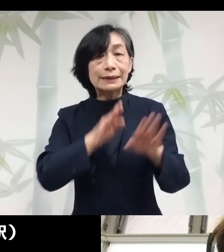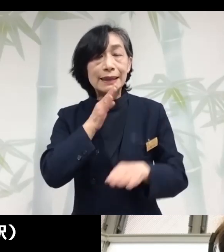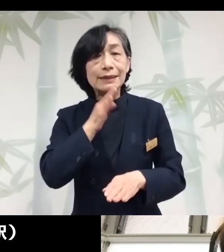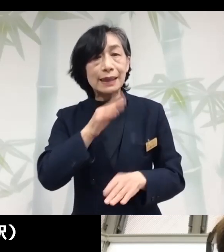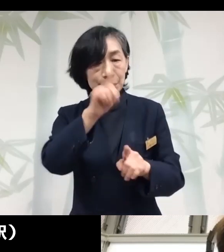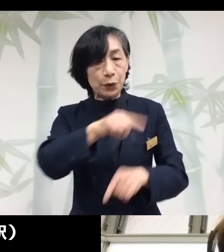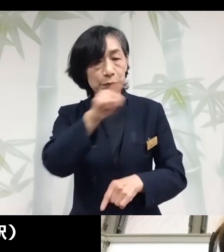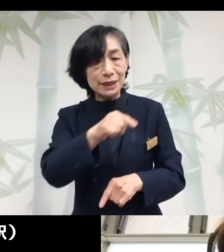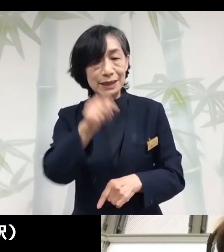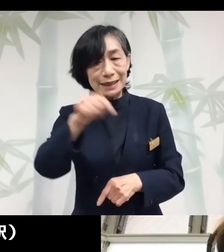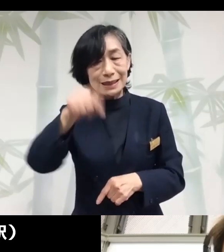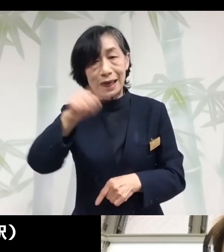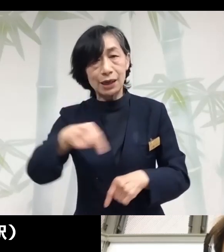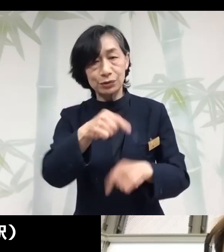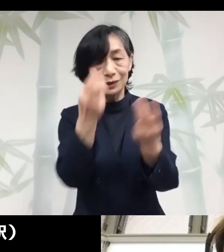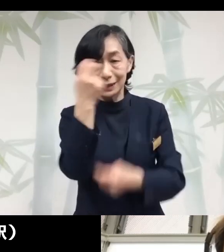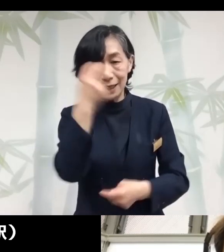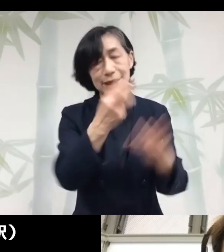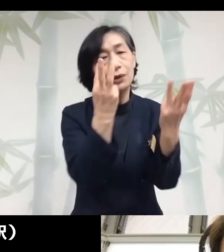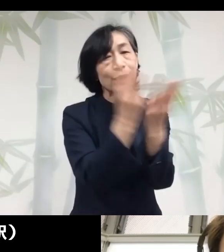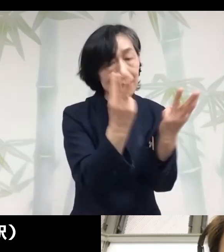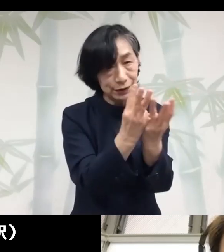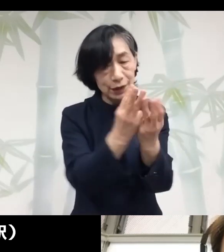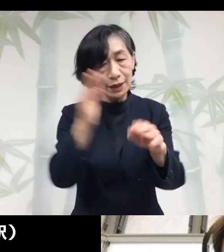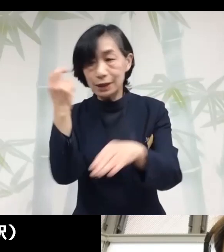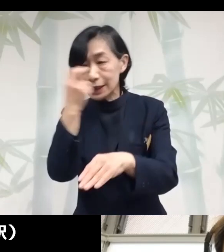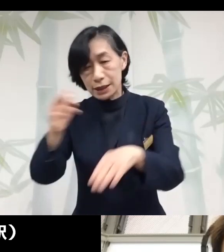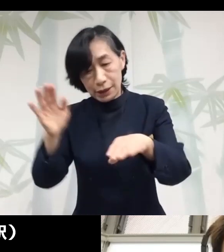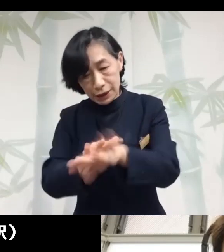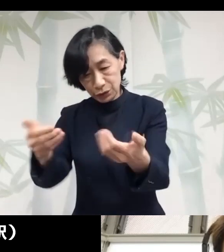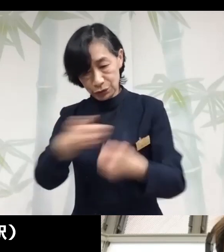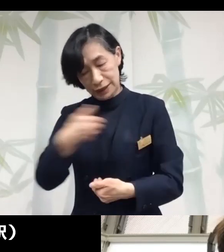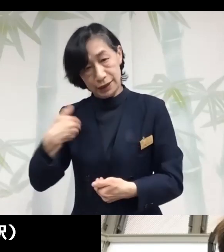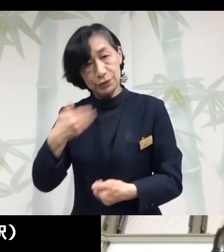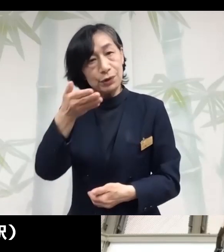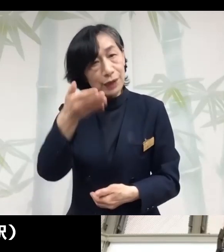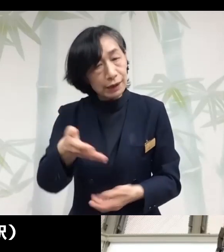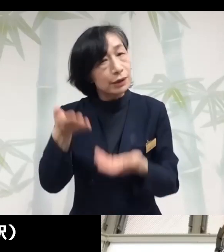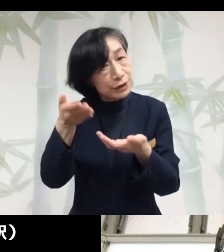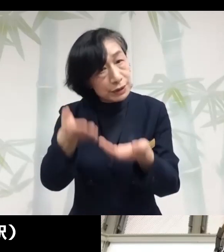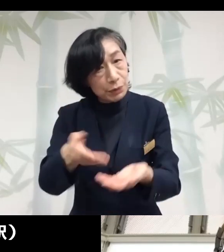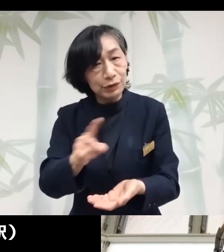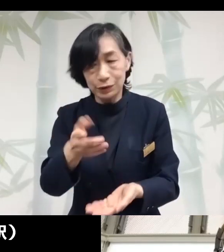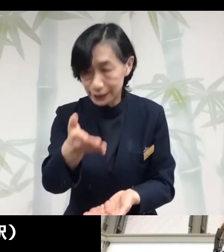の数や検査がすぐにしてもらえるのかというご質問なんですけれども、いかがですか？